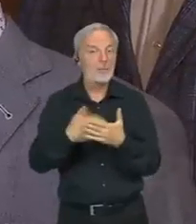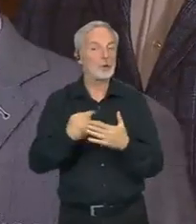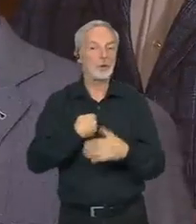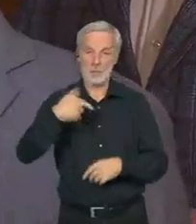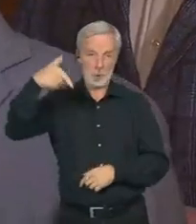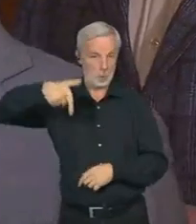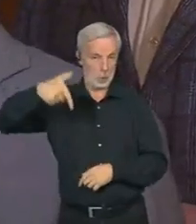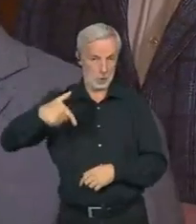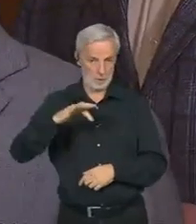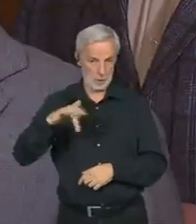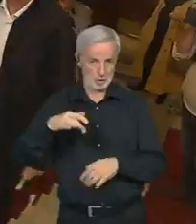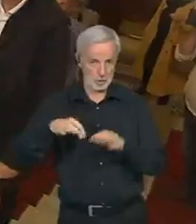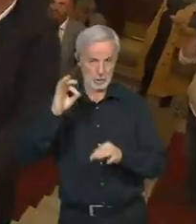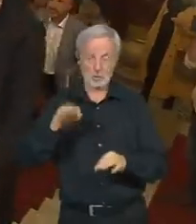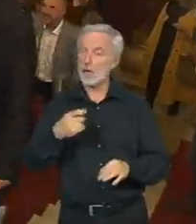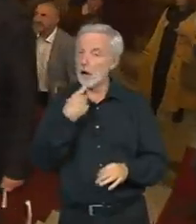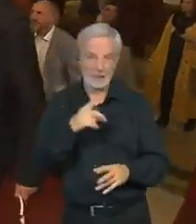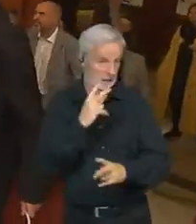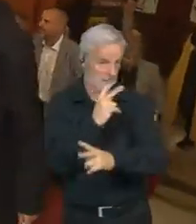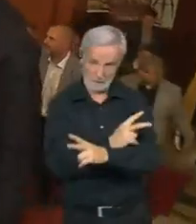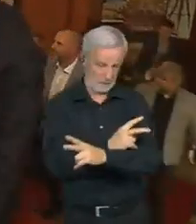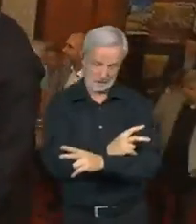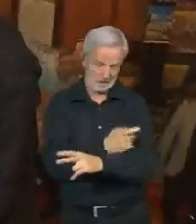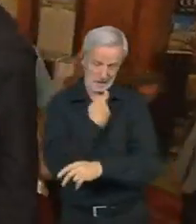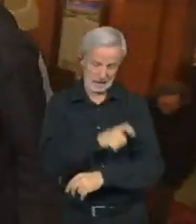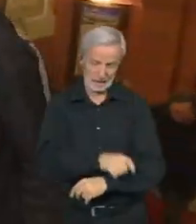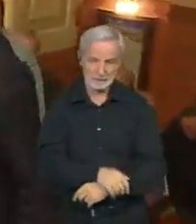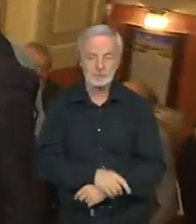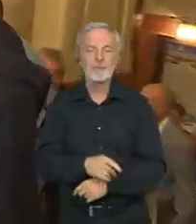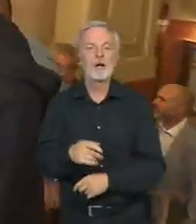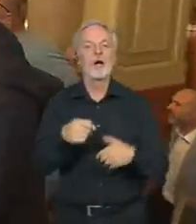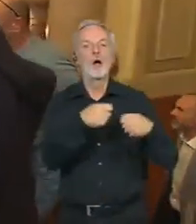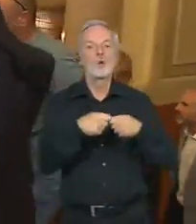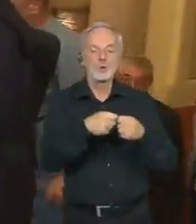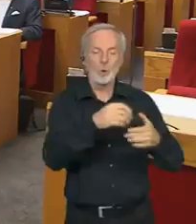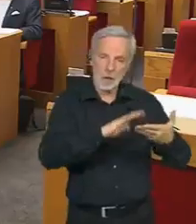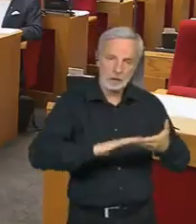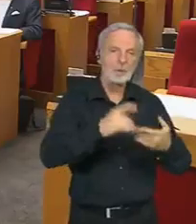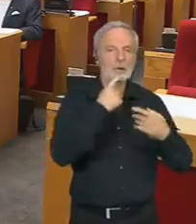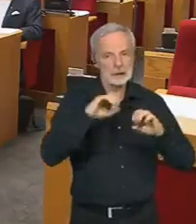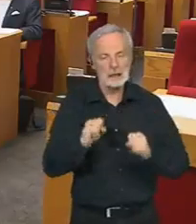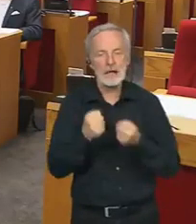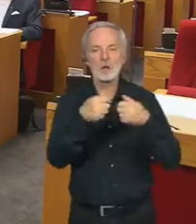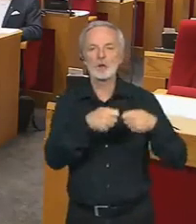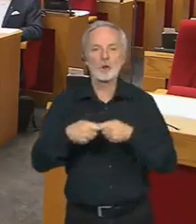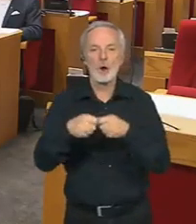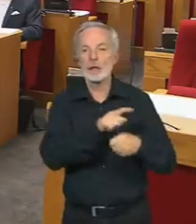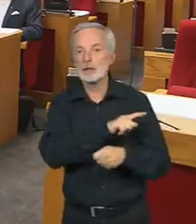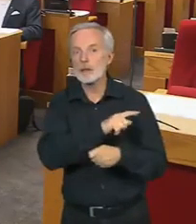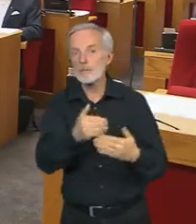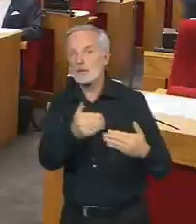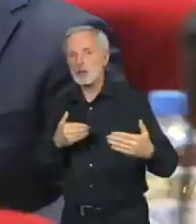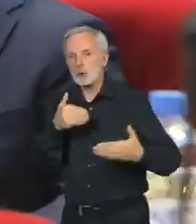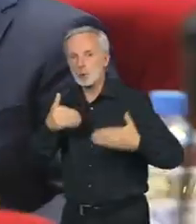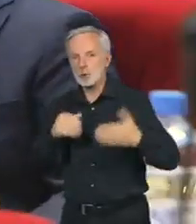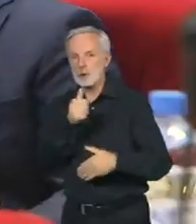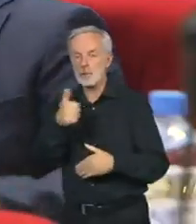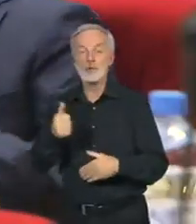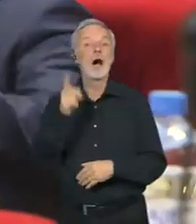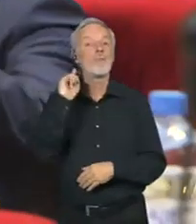pásce a nechceme jenom pasivně sedět. Uskupení Spolu by chtělo sestavit pražskou koalici do prvního zastupitelstva. To by se mělo sejít